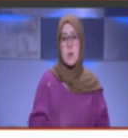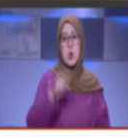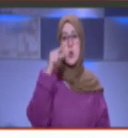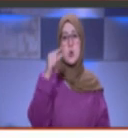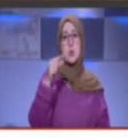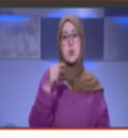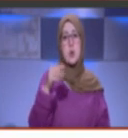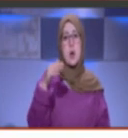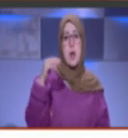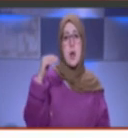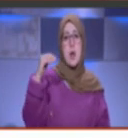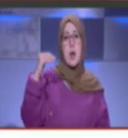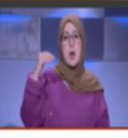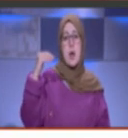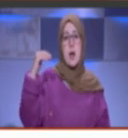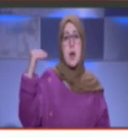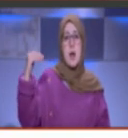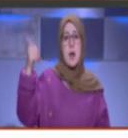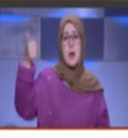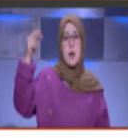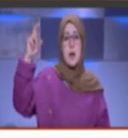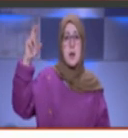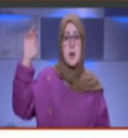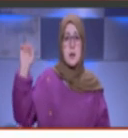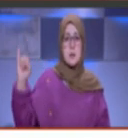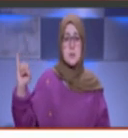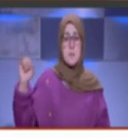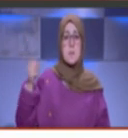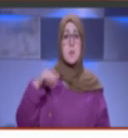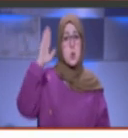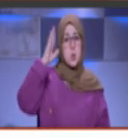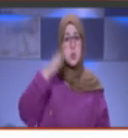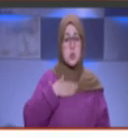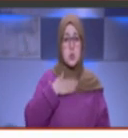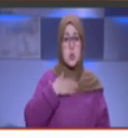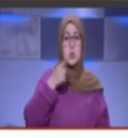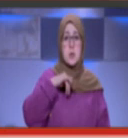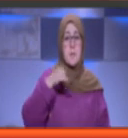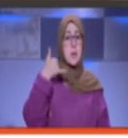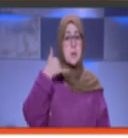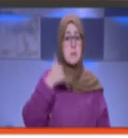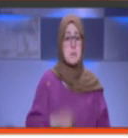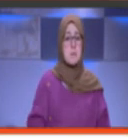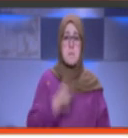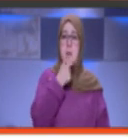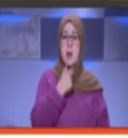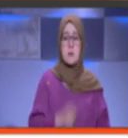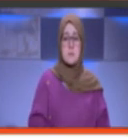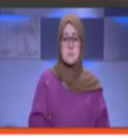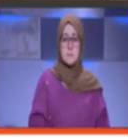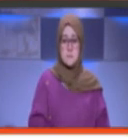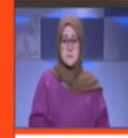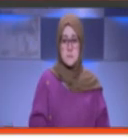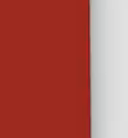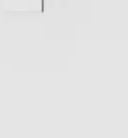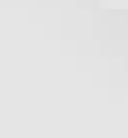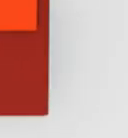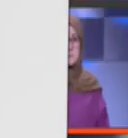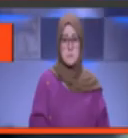عضو المجلس المصري للشؤون الخارجية، شكرا جزيلا لك، كنت معنا مباشرة عبر الهاتف من لندن.